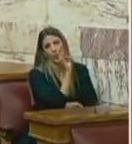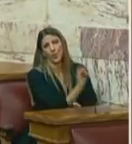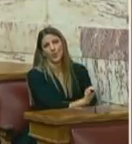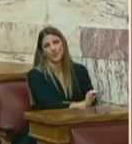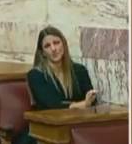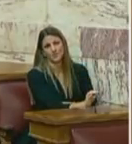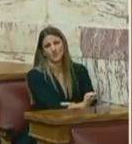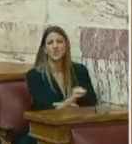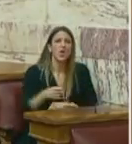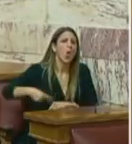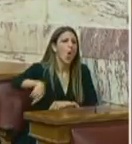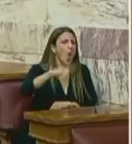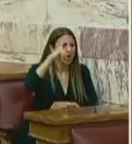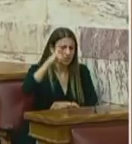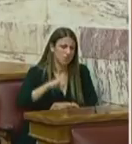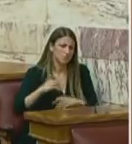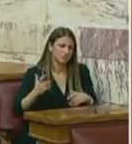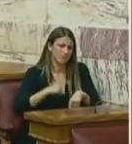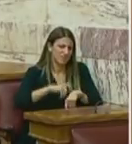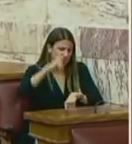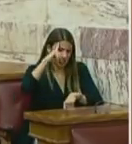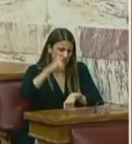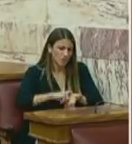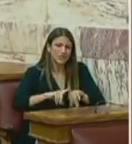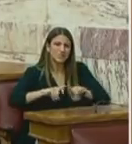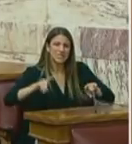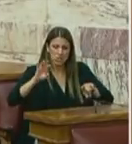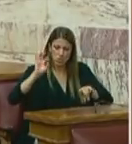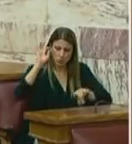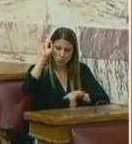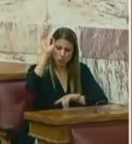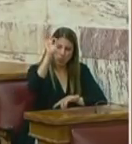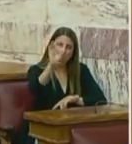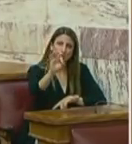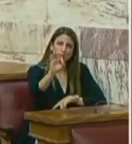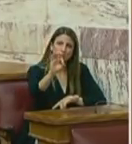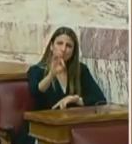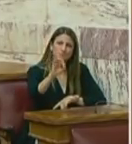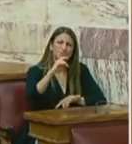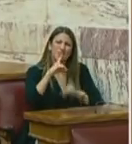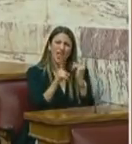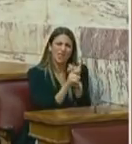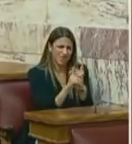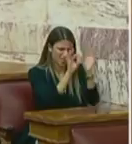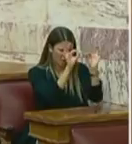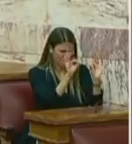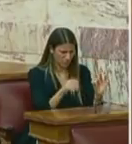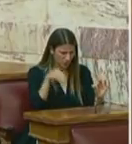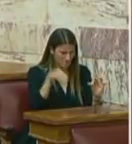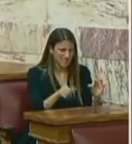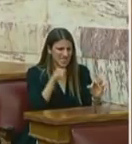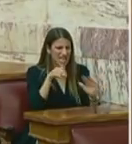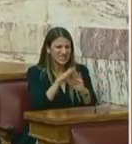Όλοι γνωρίζουμε πλέον ότι αυτός είναι και ο στόχος των ειδικών διατάξεων του Συντάγματος για